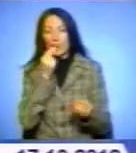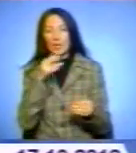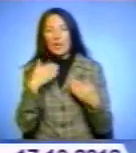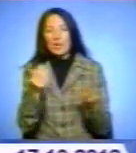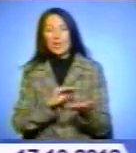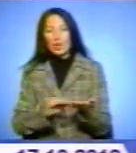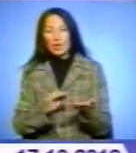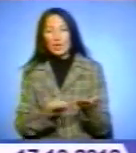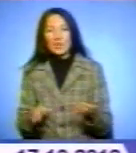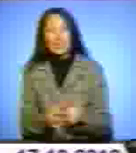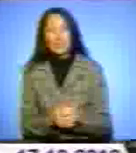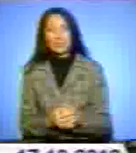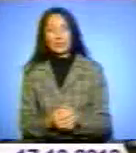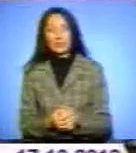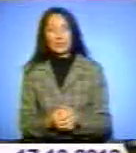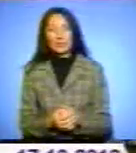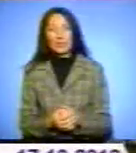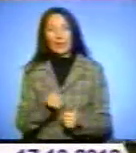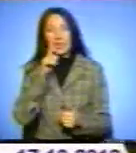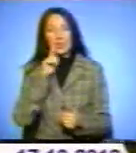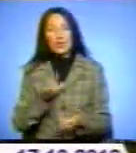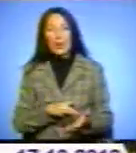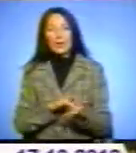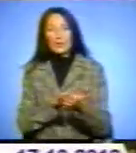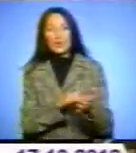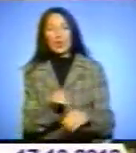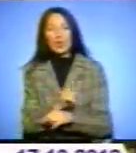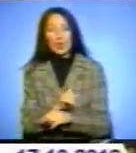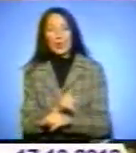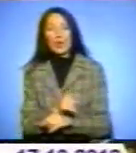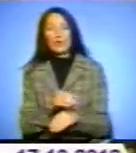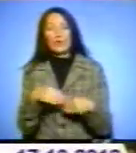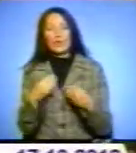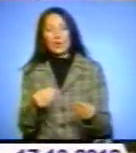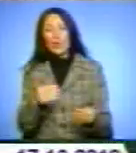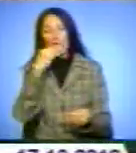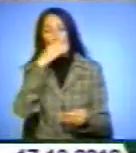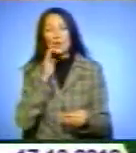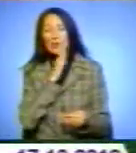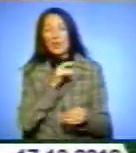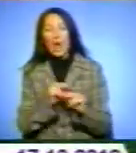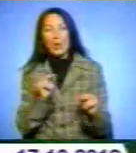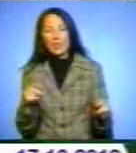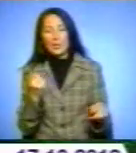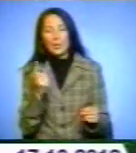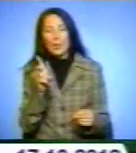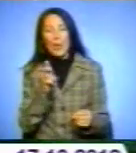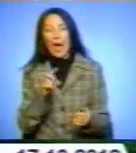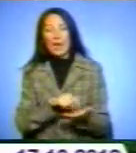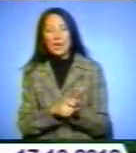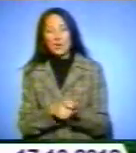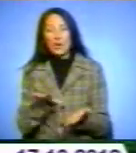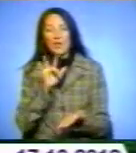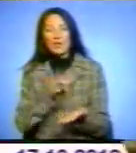Олени Герасименко. Смачну екскурсію Тернополем влаштували батьки та учні 1-го Б-класу. В центрі експозиції – торт